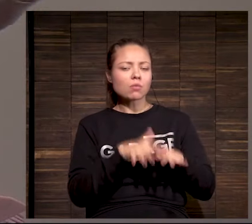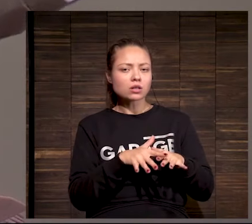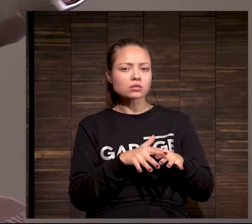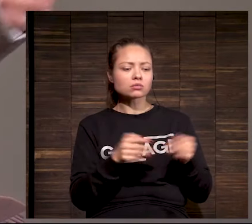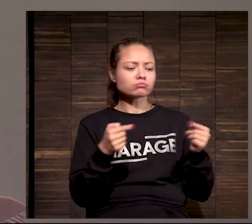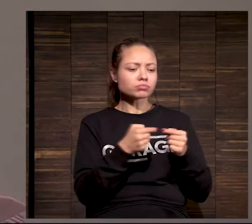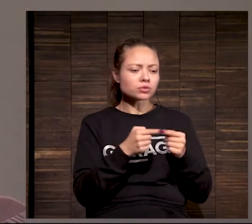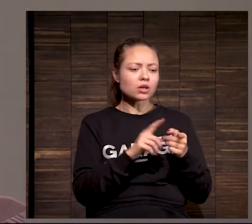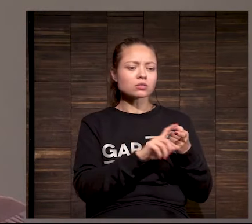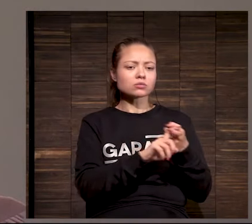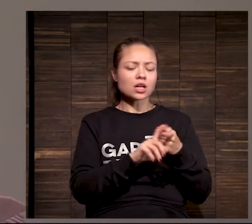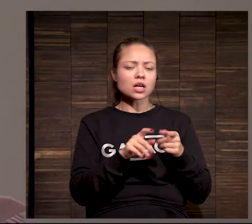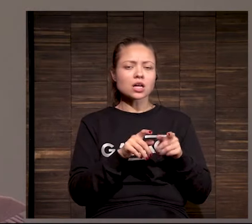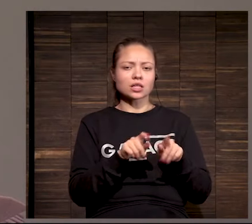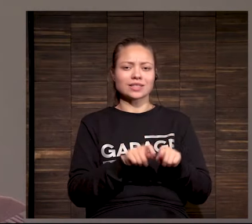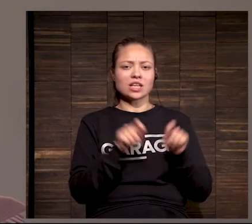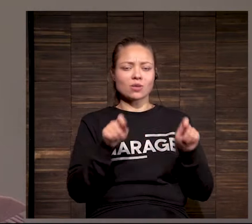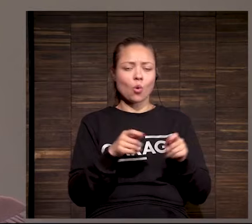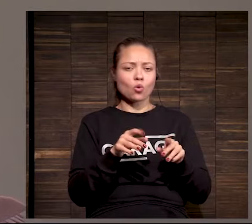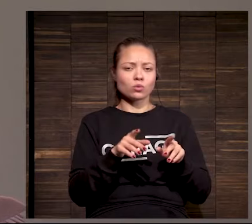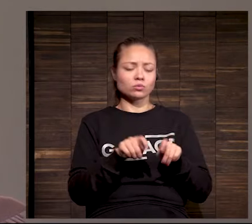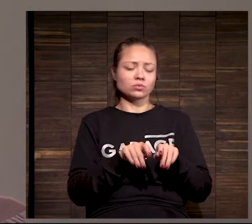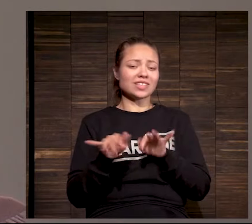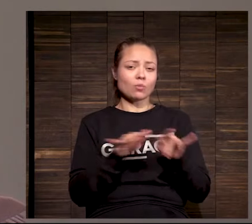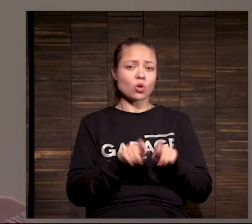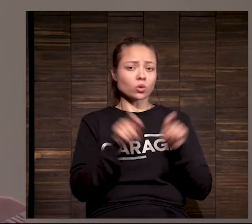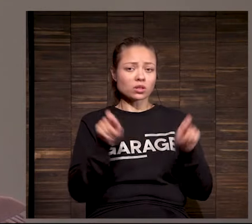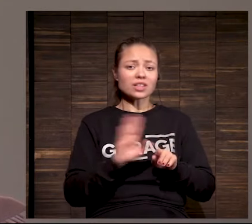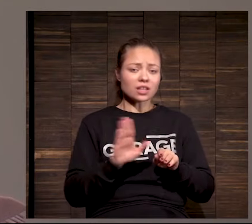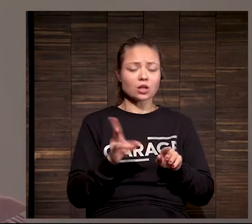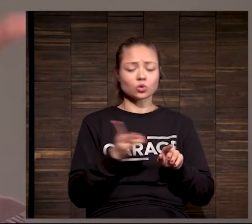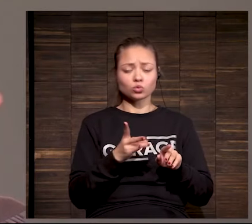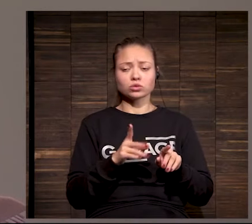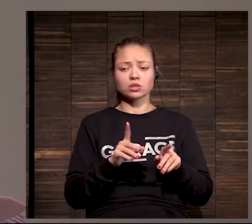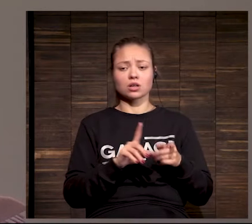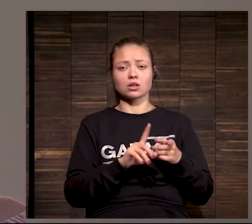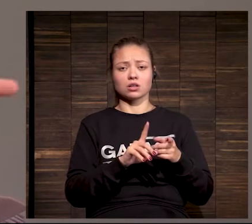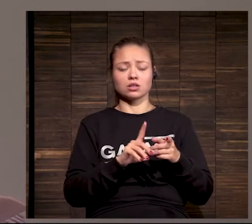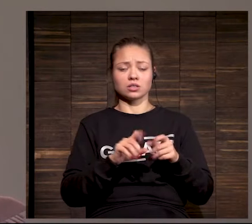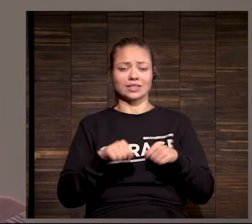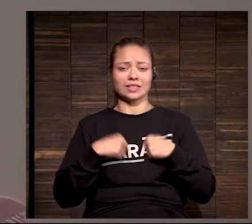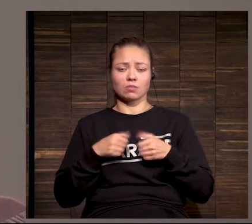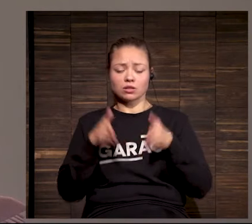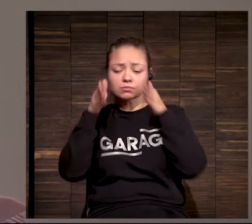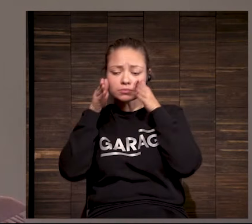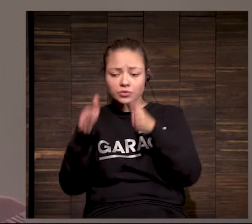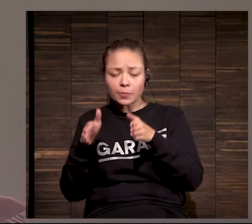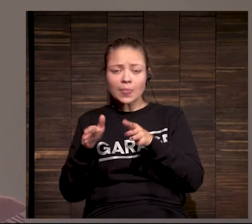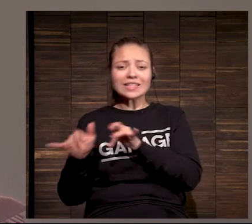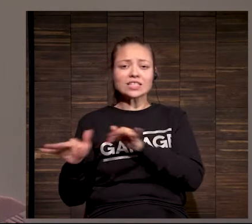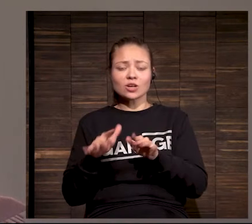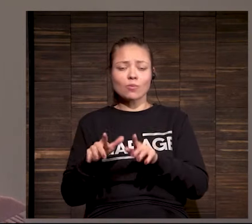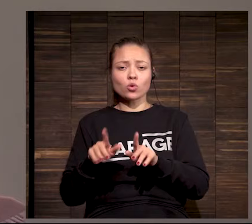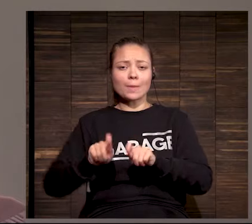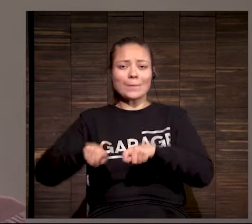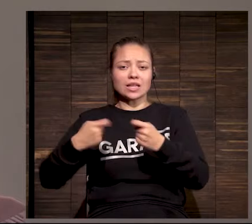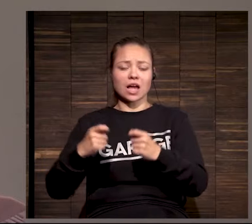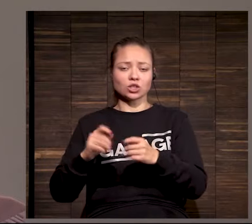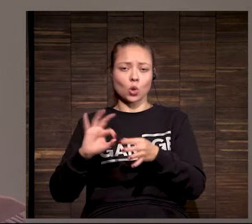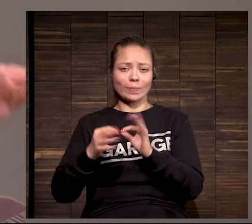церемония открытия церемонии передачи олимпийского огня потому что она проходят на 70 дней раньше и она более масштабно